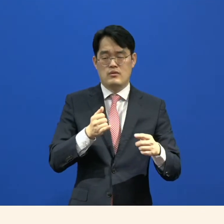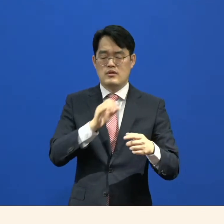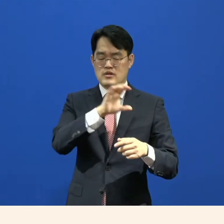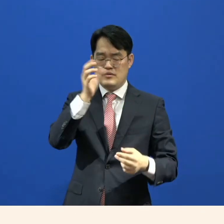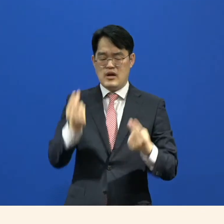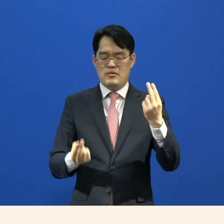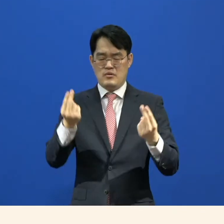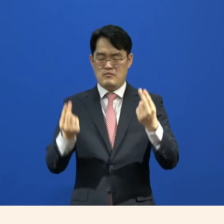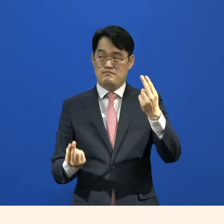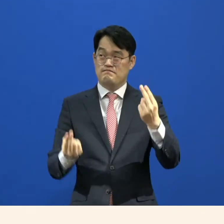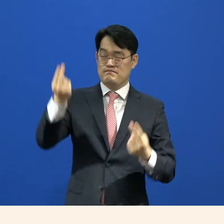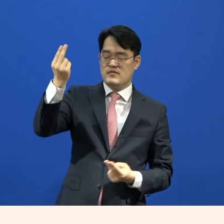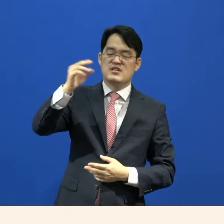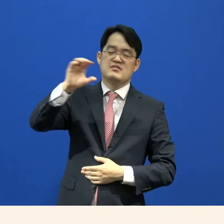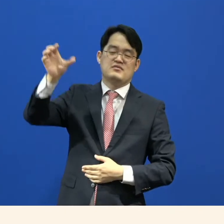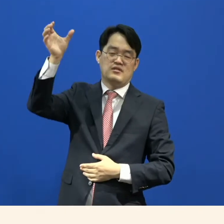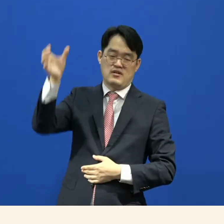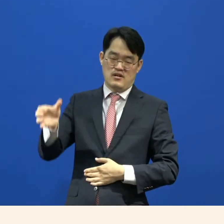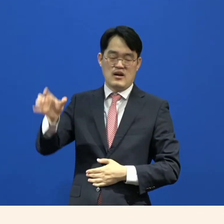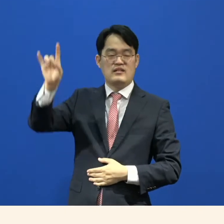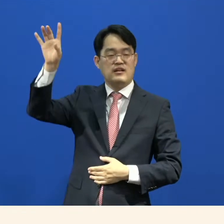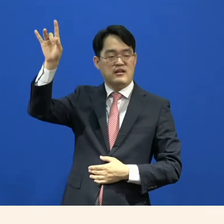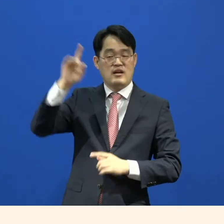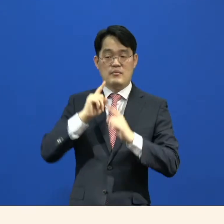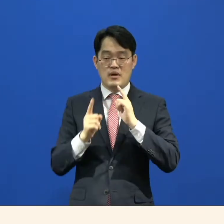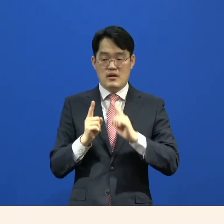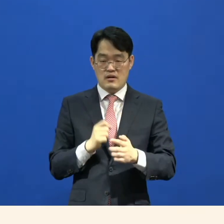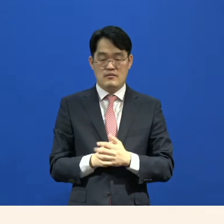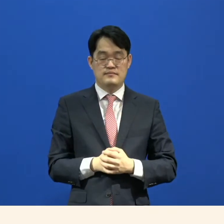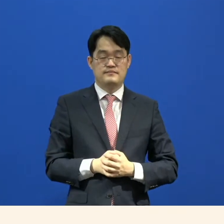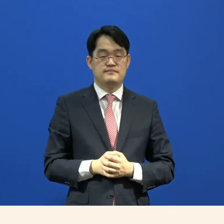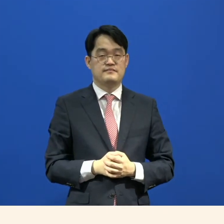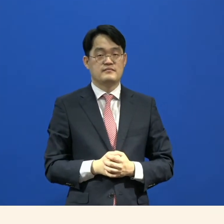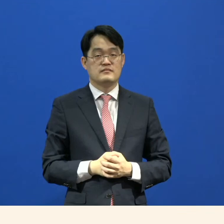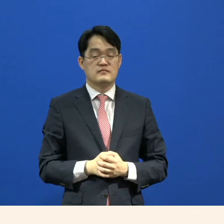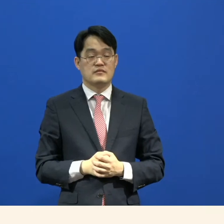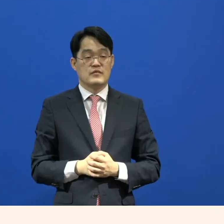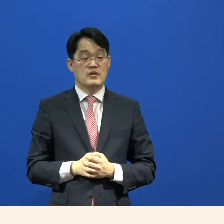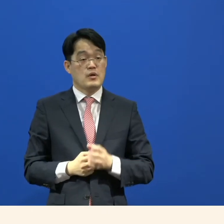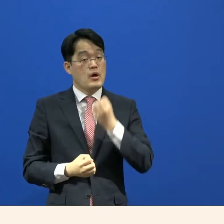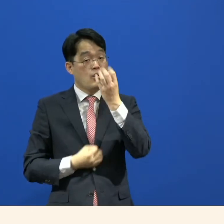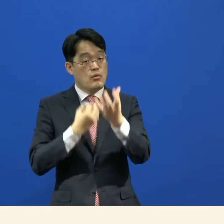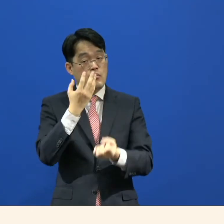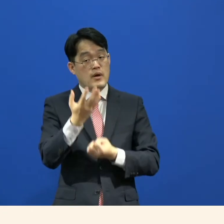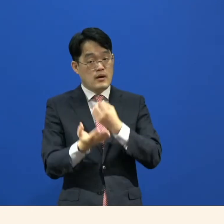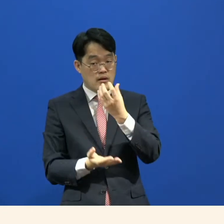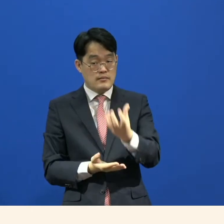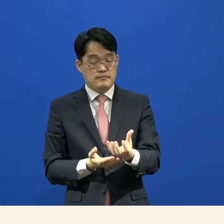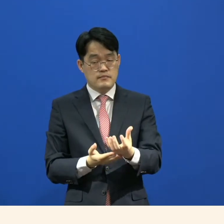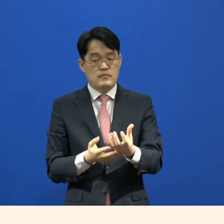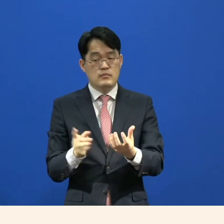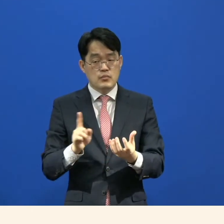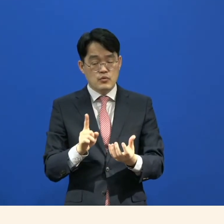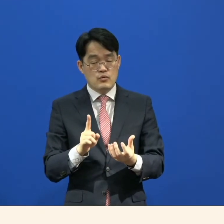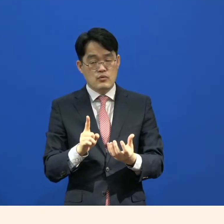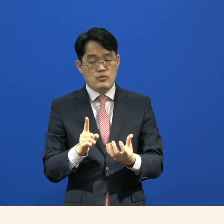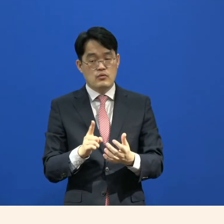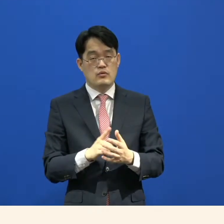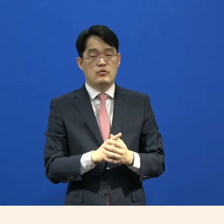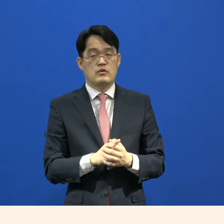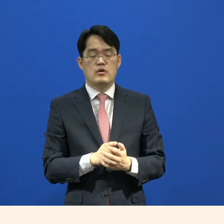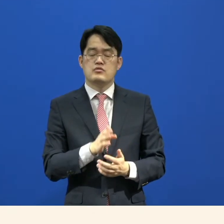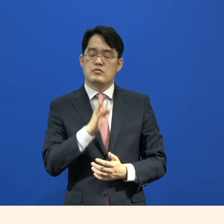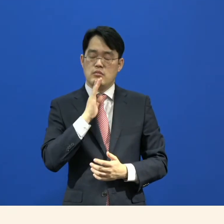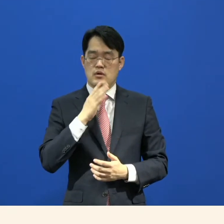여러분, 누가 이렇게 말할 수가 있습니까? 십자가 외에는 결코 자랑할 것이 없다. 누가 이렇게 말할 수가 있습니까? 이건 그냥 헛소리가 아니라면 이건